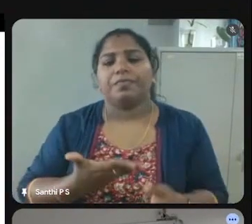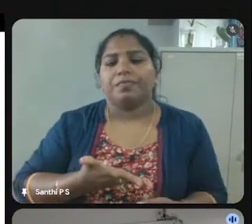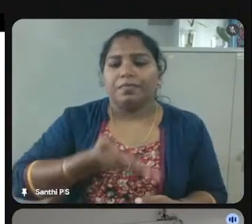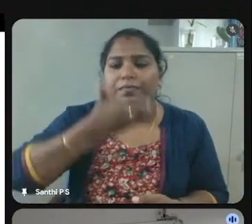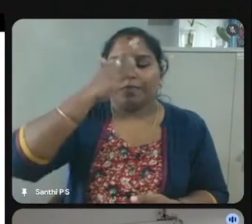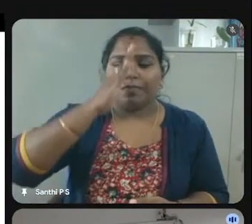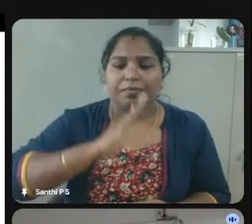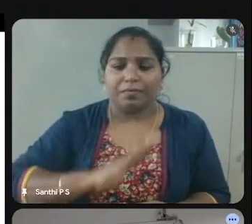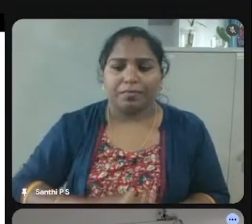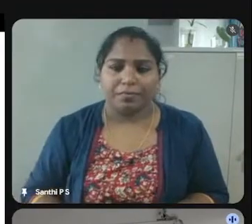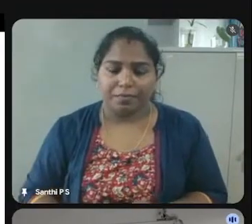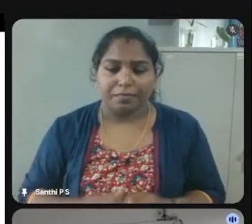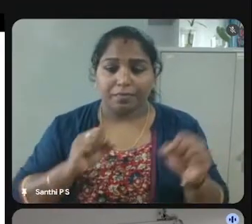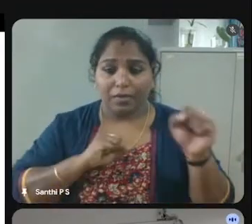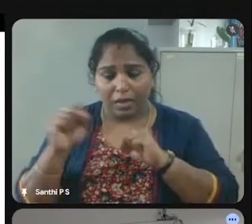എക്സസൈസ് ചെയ്യുക എന്ന് പറയുന്നത്